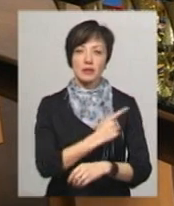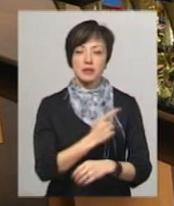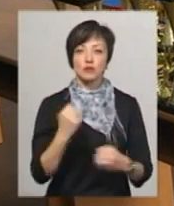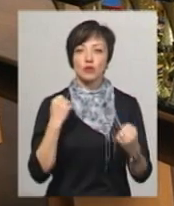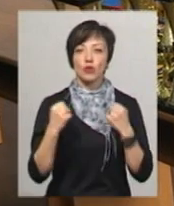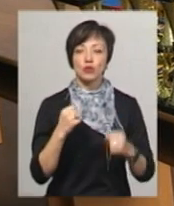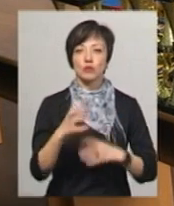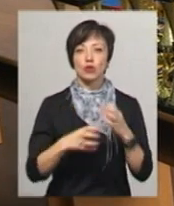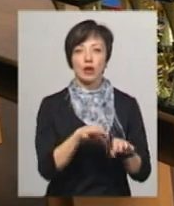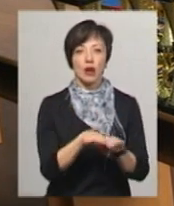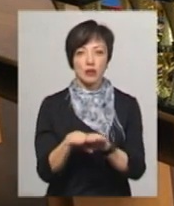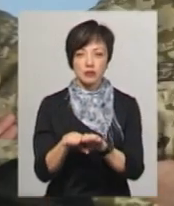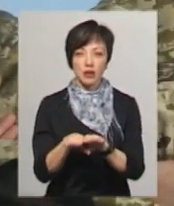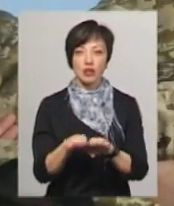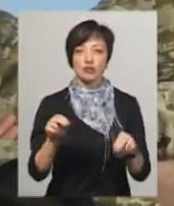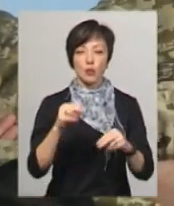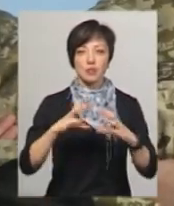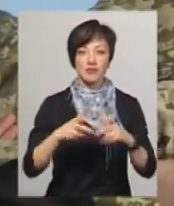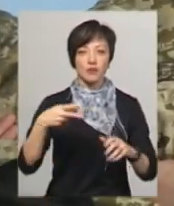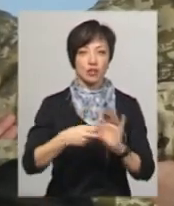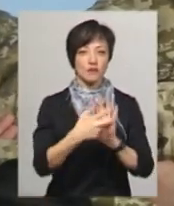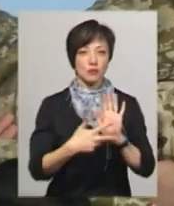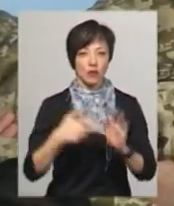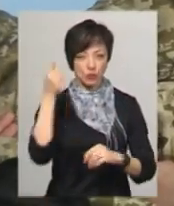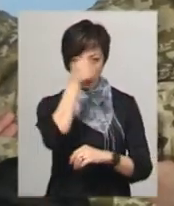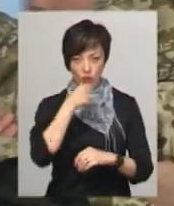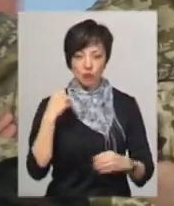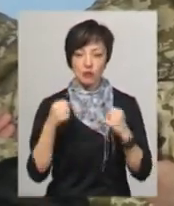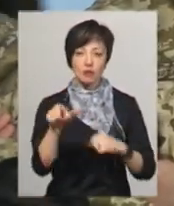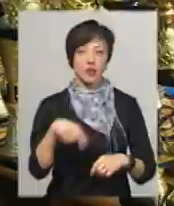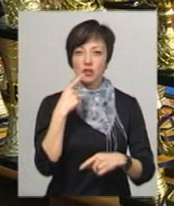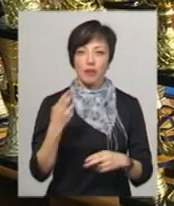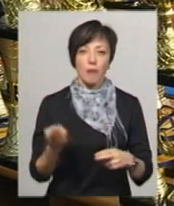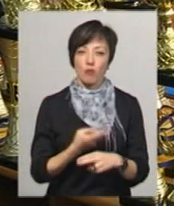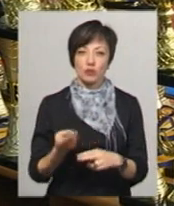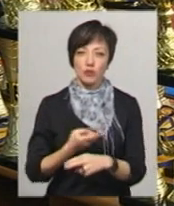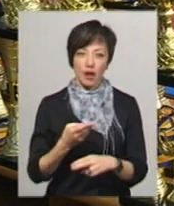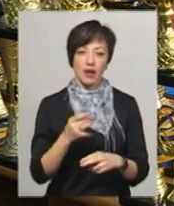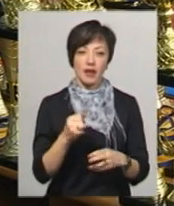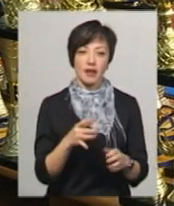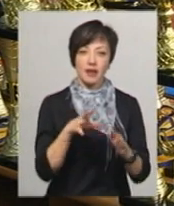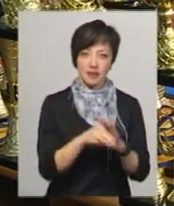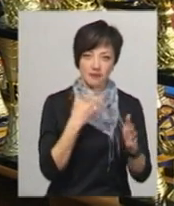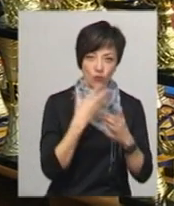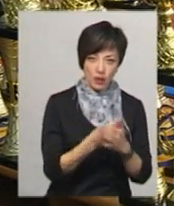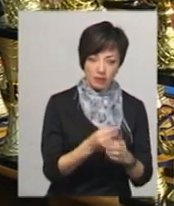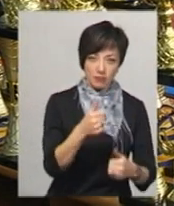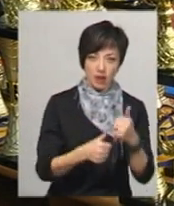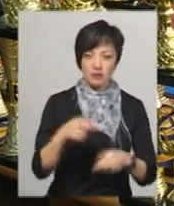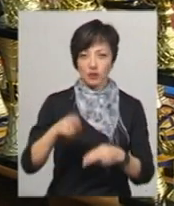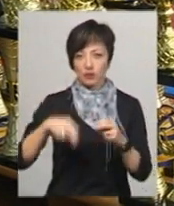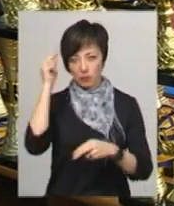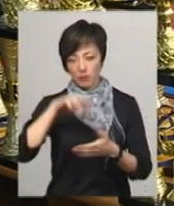міжнародного класу – Євгеній Хотінь, чемпіон світу 2018 року. Спортсмен, каже, не пропускає і відомчих змагань. І після закінчення навчання